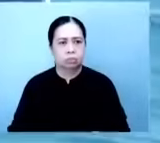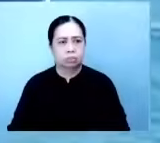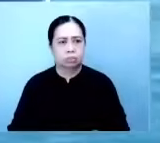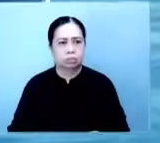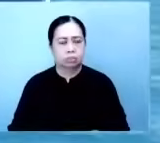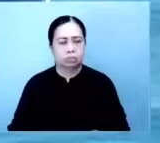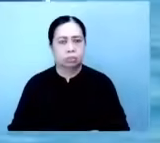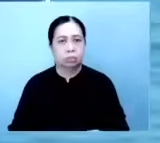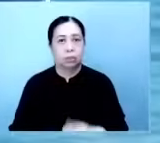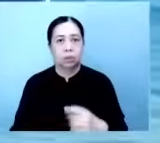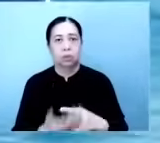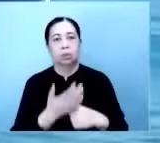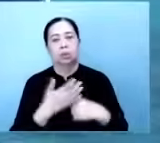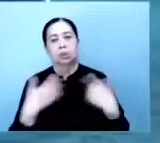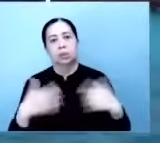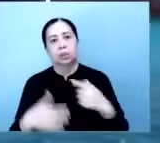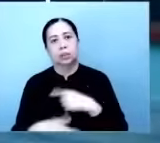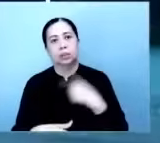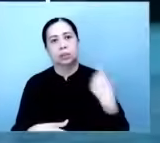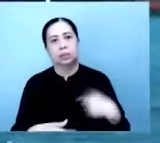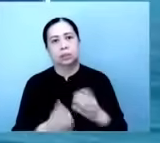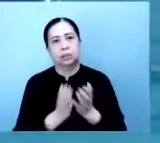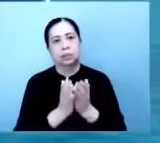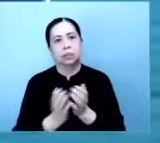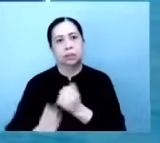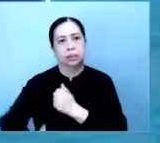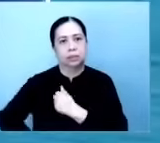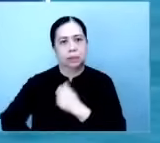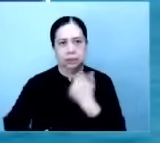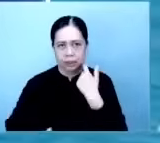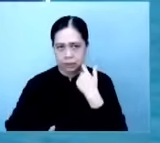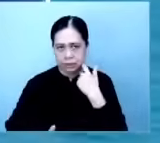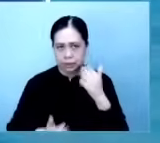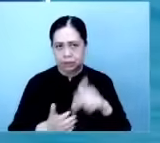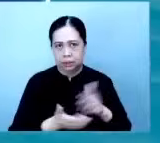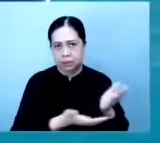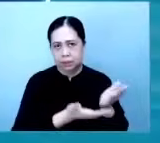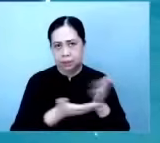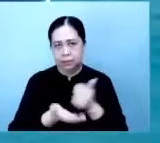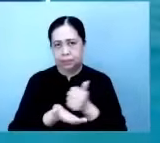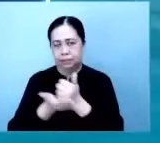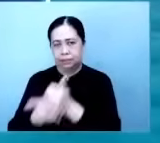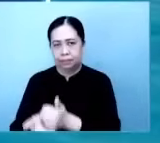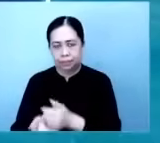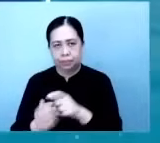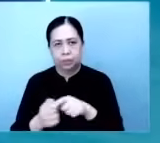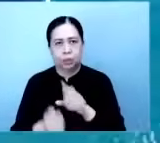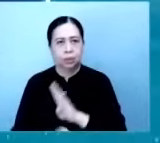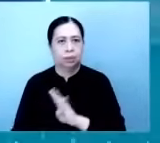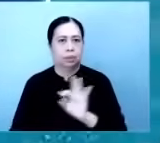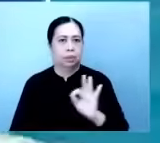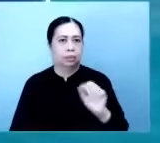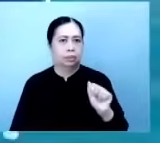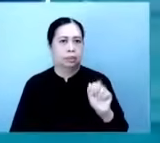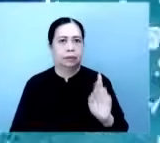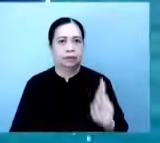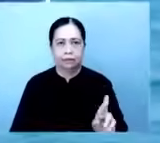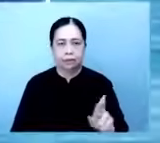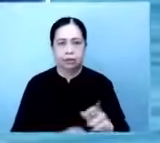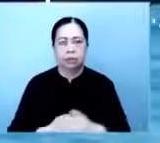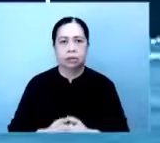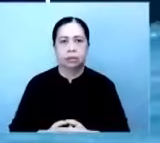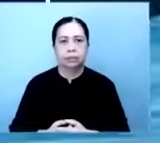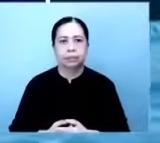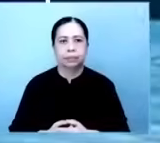Bumungad ang mga barko ng Chinese maritime militia sa pinakahuling resupply at patrol mission ng Bureau of Fisheries and Aquatic Resources o BFAR